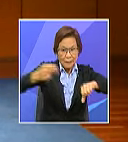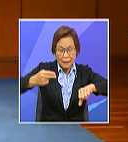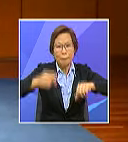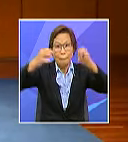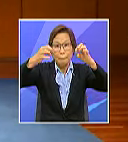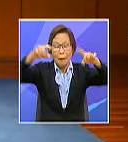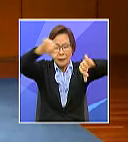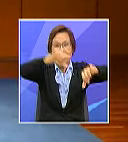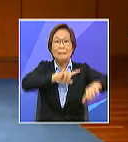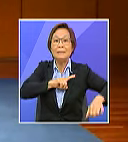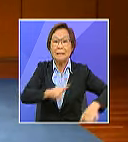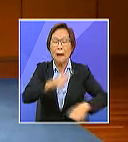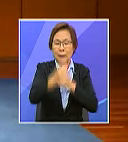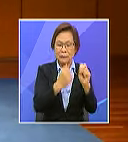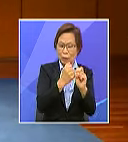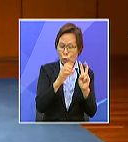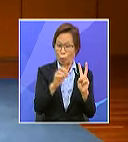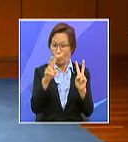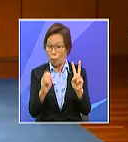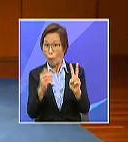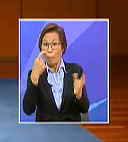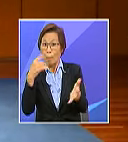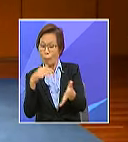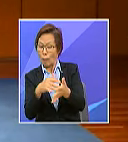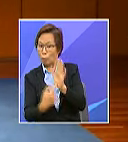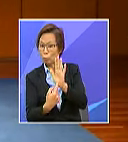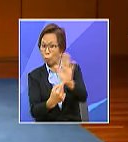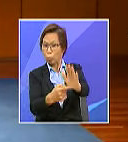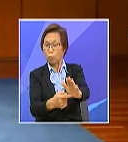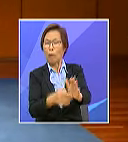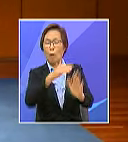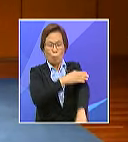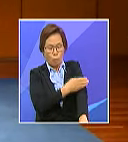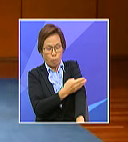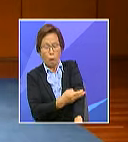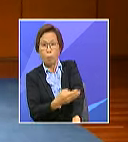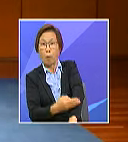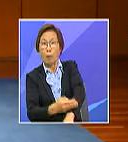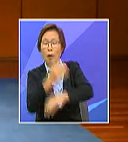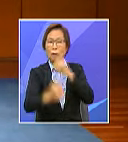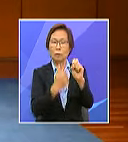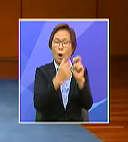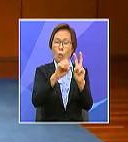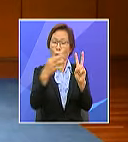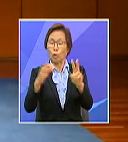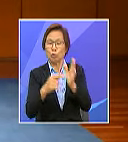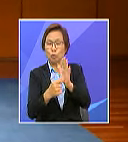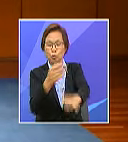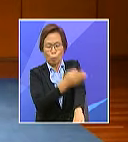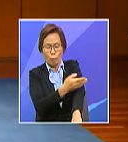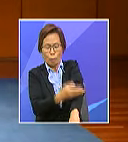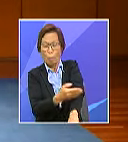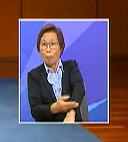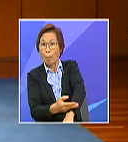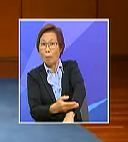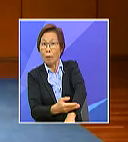Bandan bagi tahun 2020 mata pelajaran yang menunjukkan penurunan bagai pada tahun 2019 yang menunjukkan pun